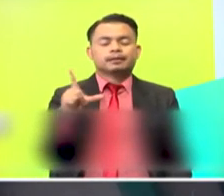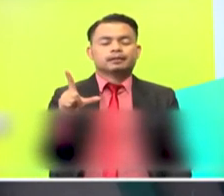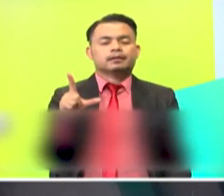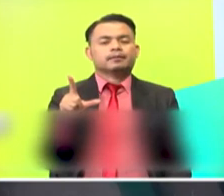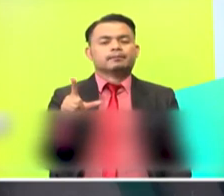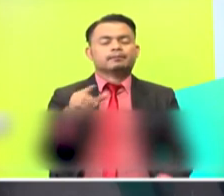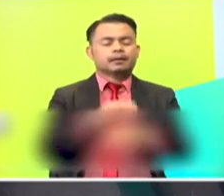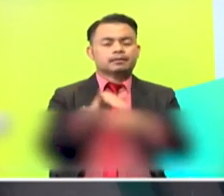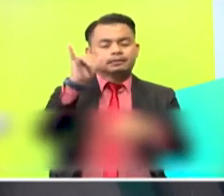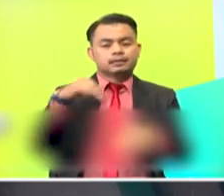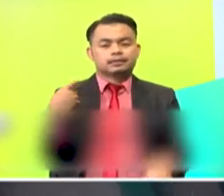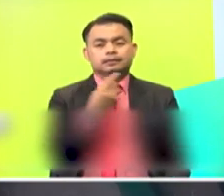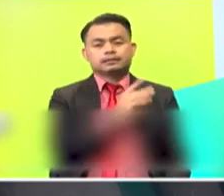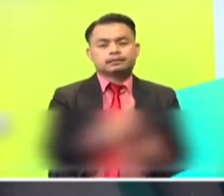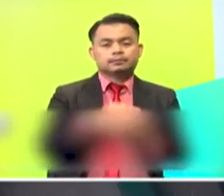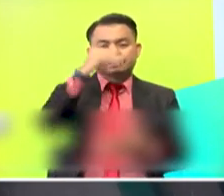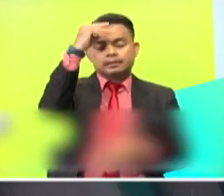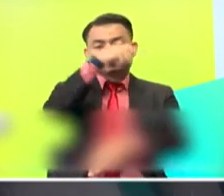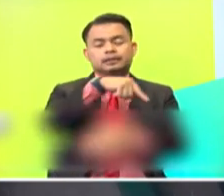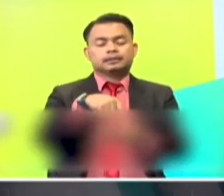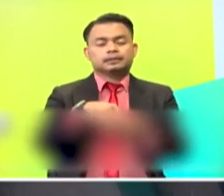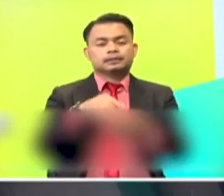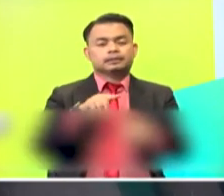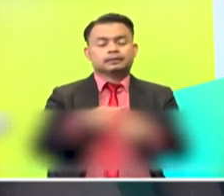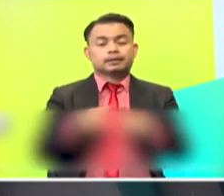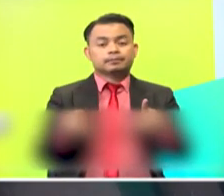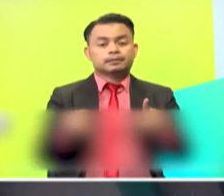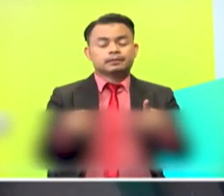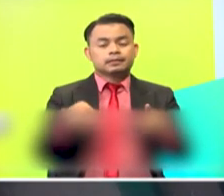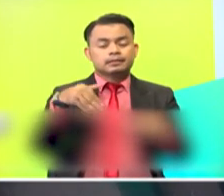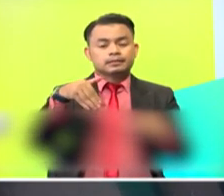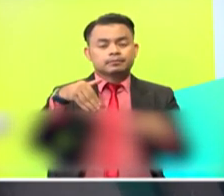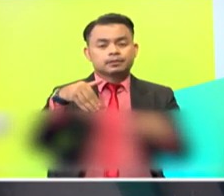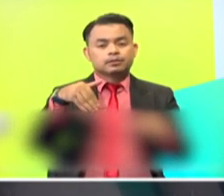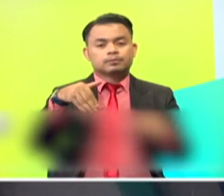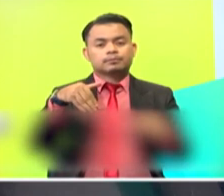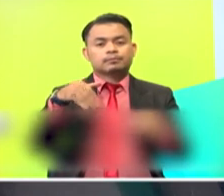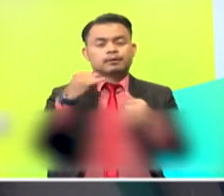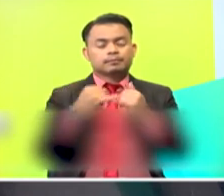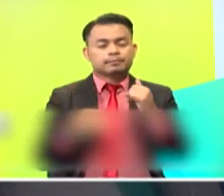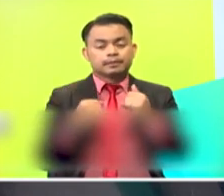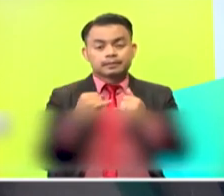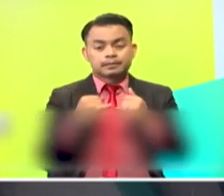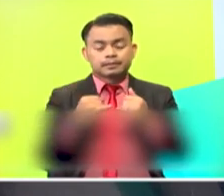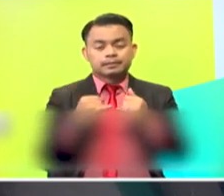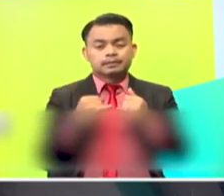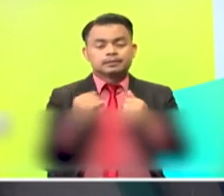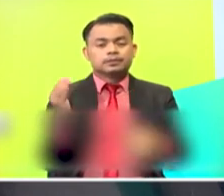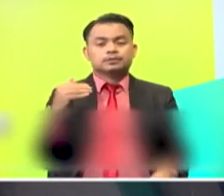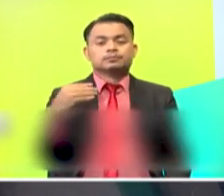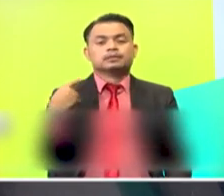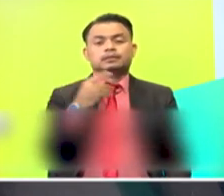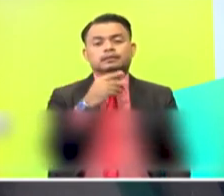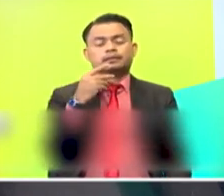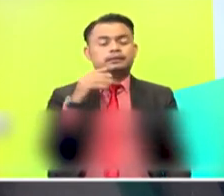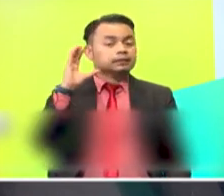yang telah saya pelajari pada hari ini tapi sebelum kita mengakhiri segmen ini cek gurihan with tak kita minta sedikit rumusan